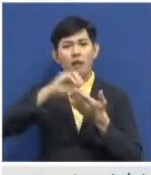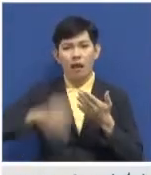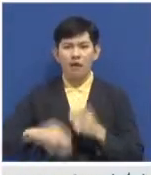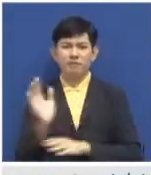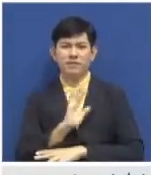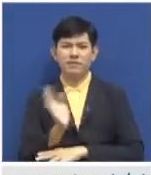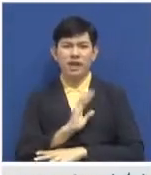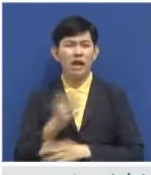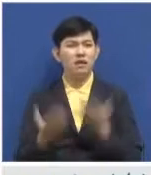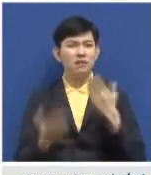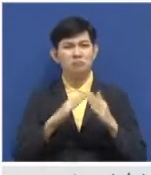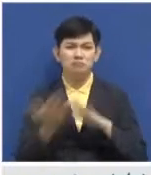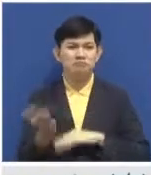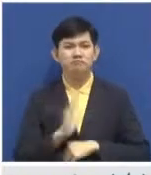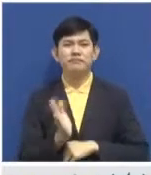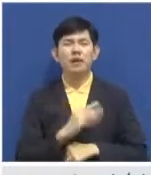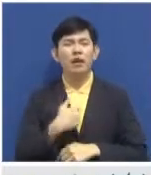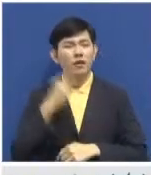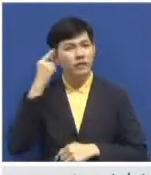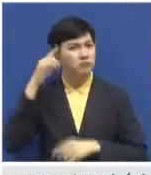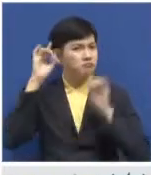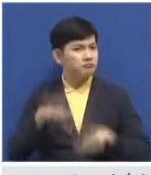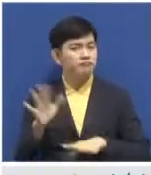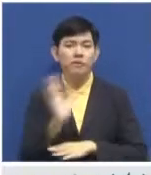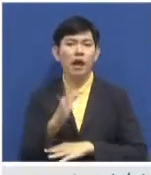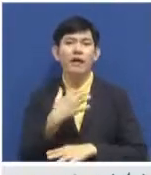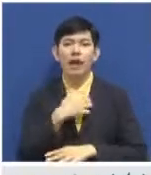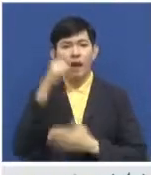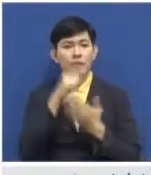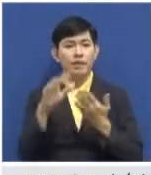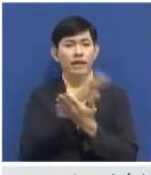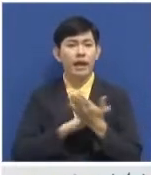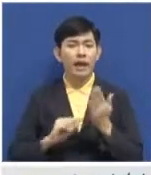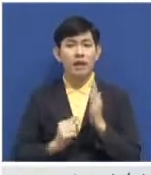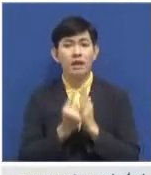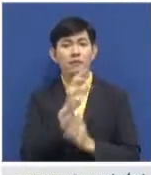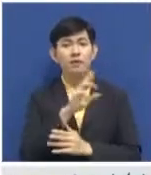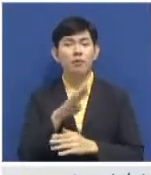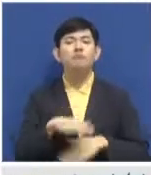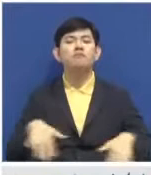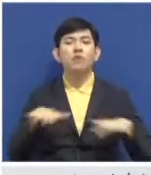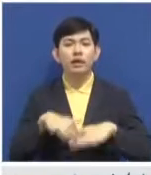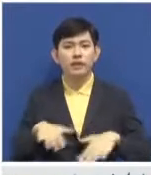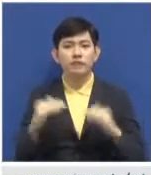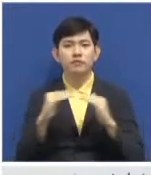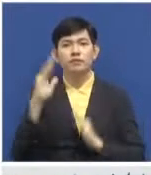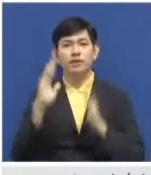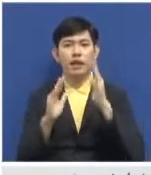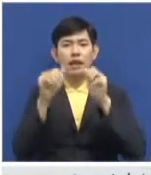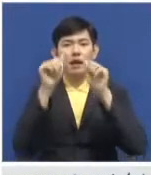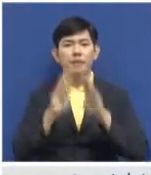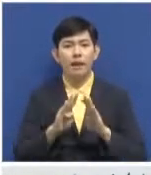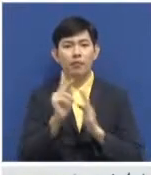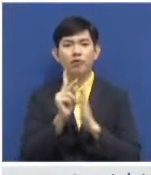ได้มีความคิดรุนแรงเราเพียงต้องการให้บ้านเมืองกลับมาสู่ระบบปกติกลับมาสู่ในระบบประชาธิปไตยกลับมาสู่นิติรัฐ